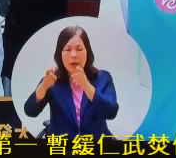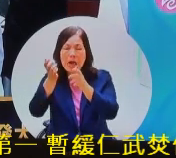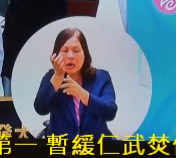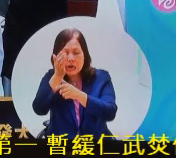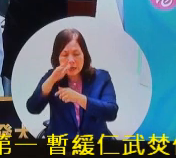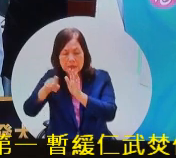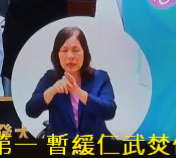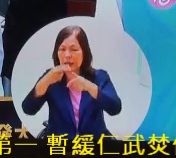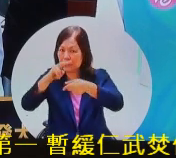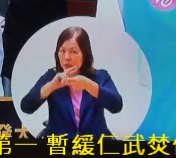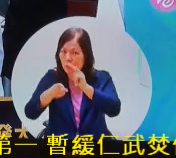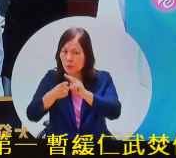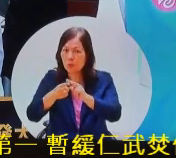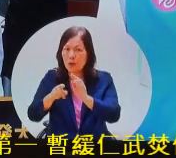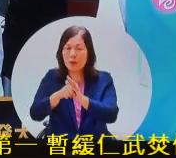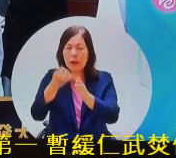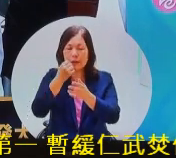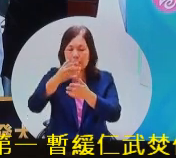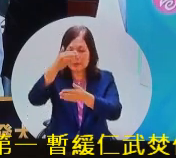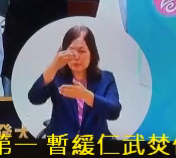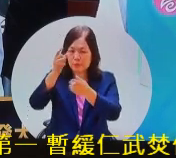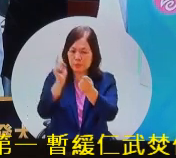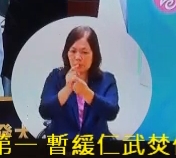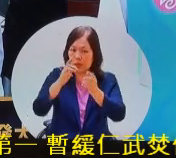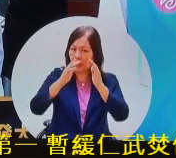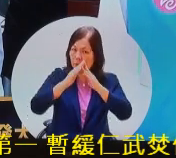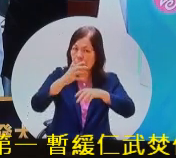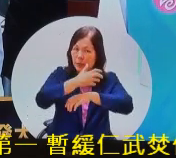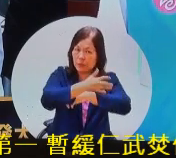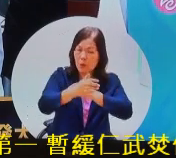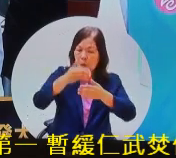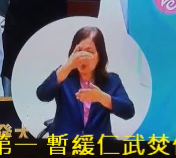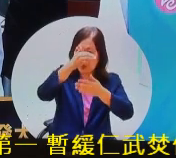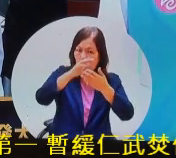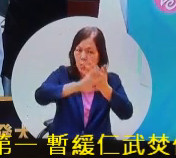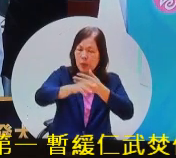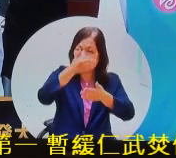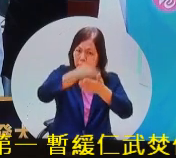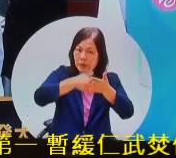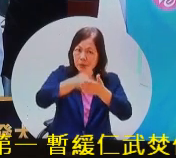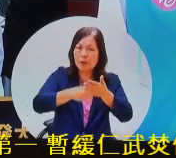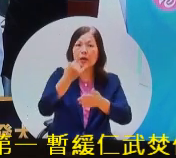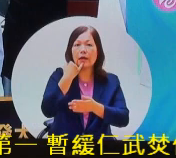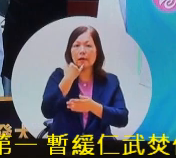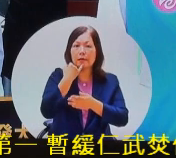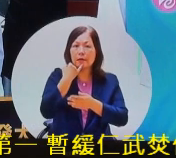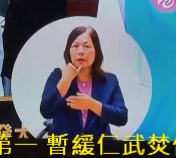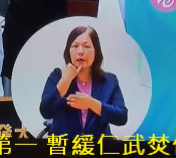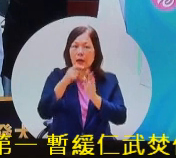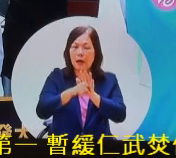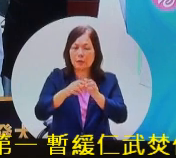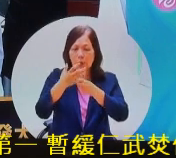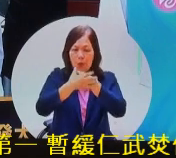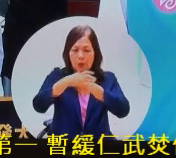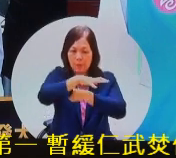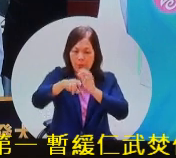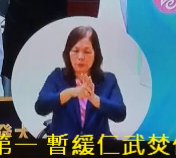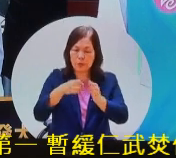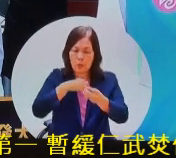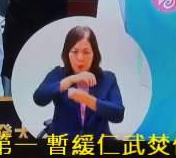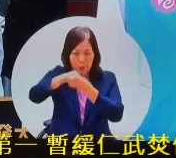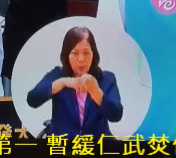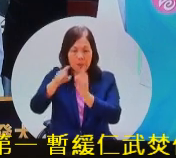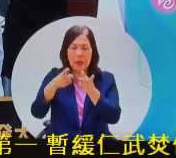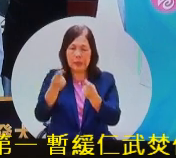那可以减少外界是垃圾的进来，那环保局在整个调度上来讲，也要兼顾